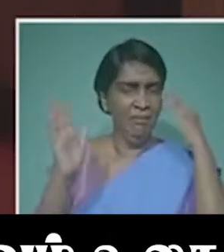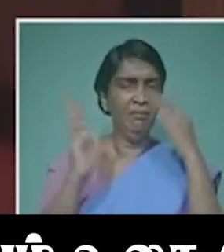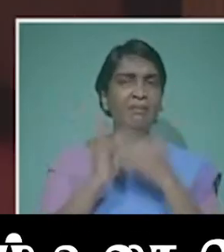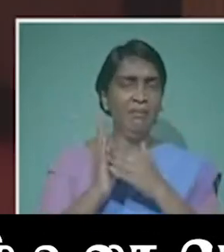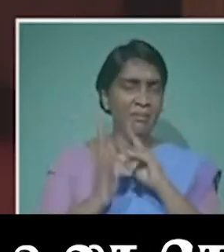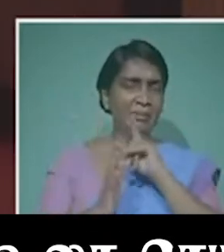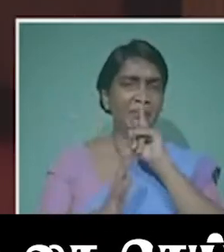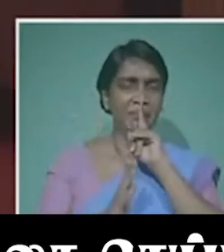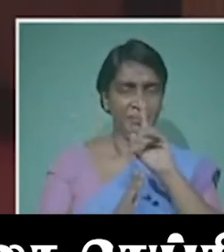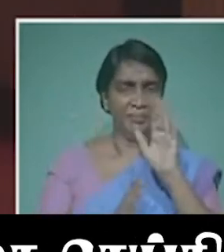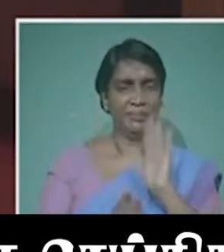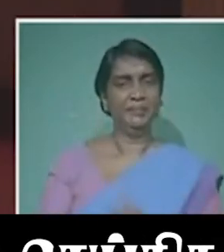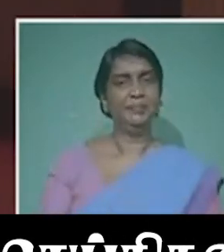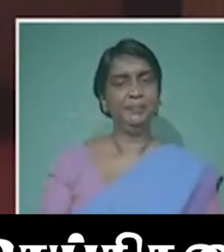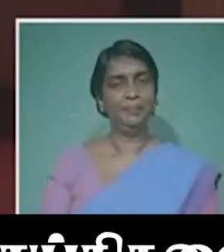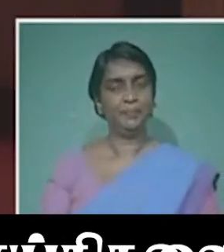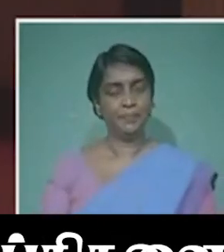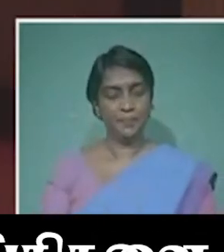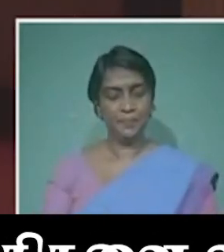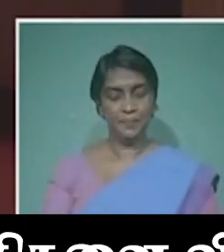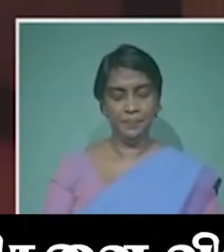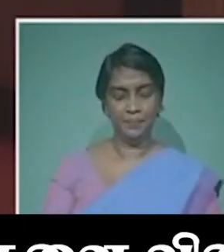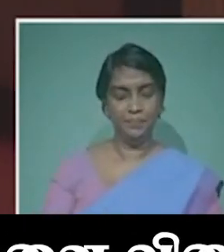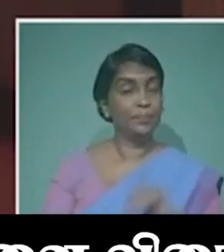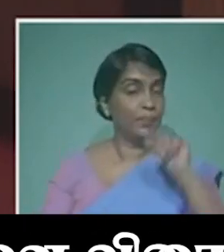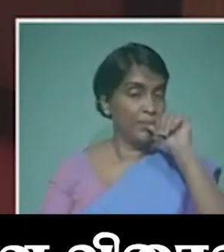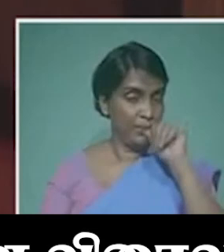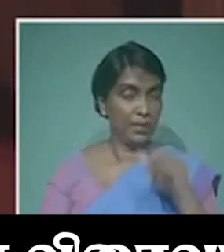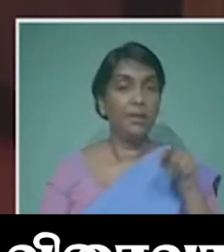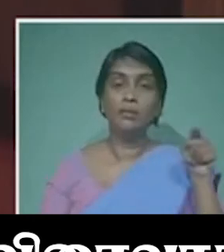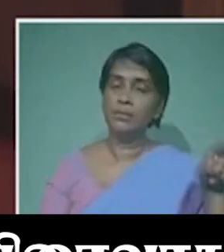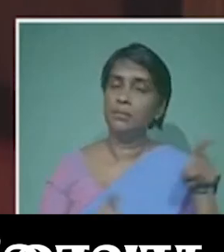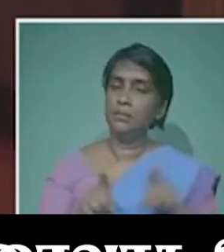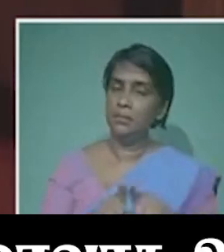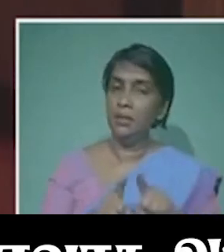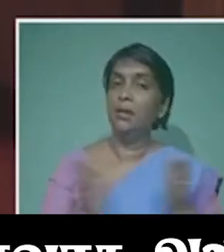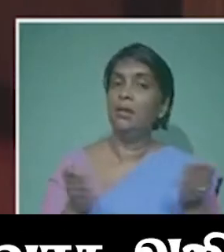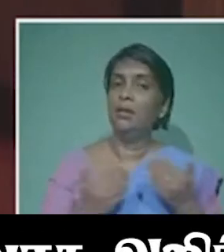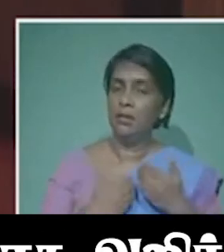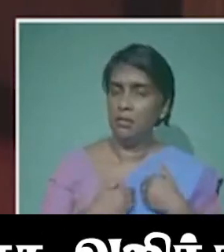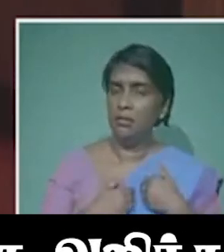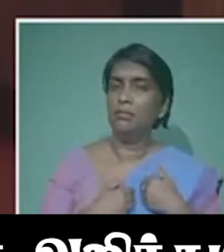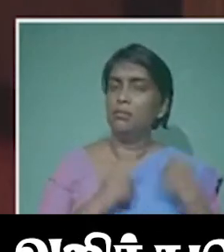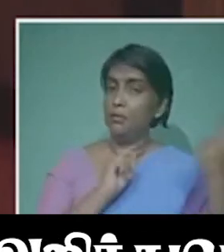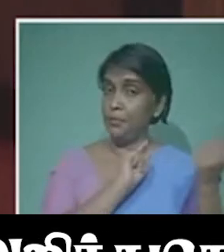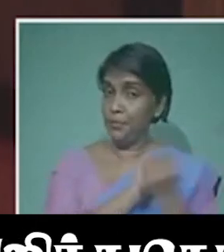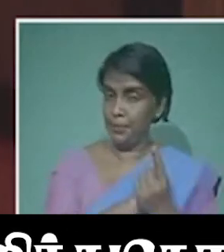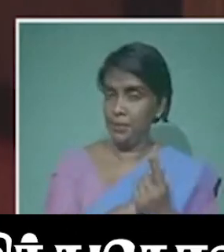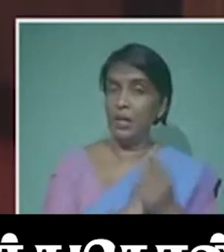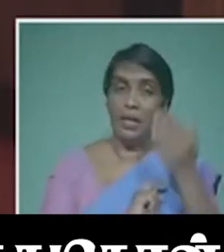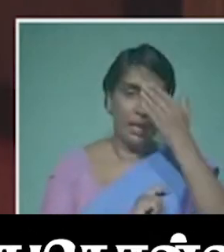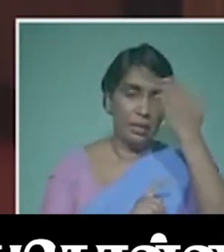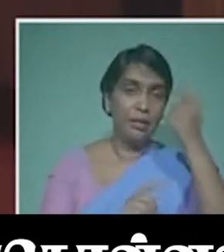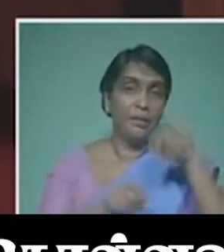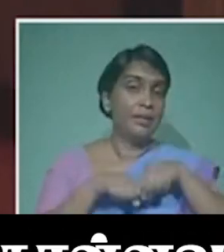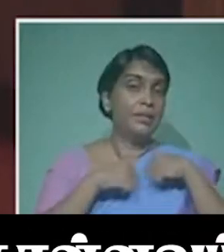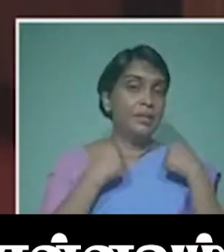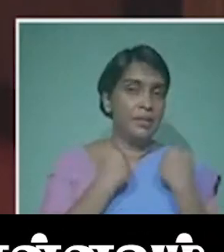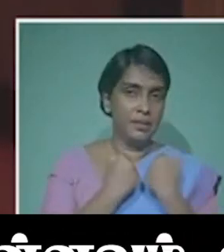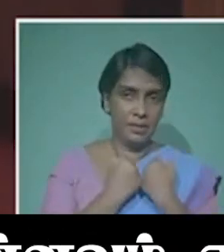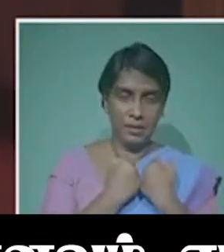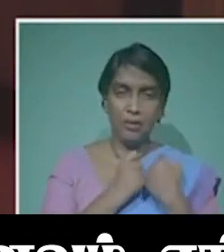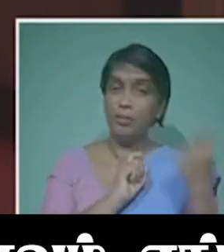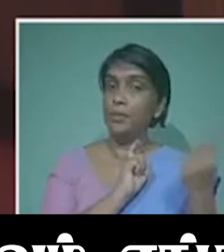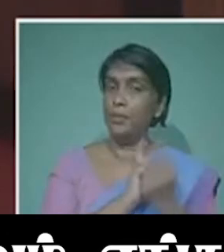ஆனால் இன்று வரை நடவடிக்கை எடுக்கப்படவில்லை. அவர்களுக்கு வழக்கு பதிவு செய்யப்படாமலே சிறையில் வாடுகின்றனர். அவர்கள் சிறையில் இருந்தாலும் தீர்வு கிடையாது. இது தவிர வடக்கு